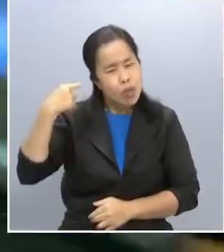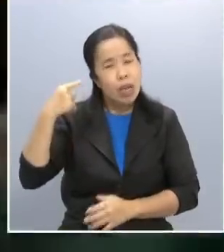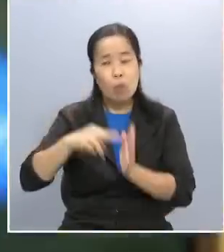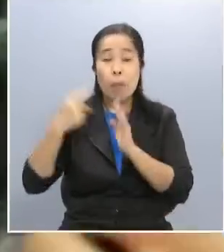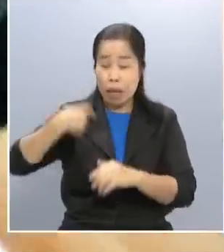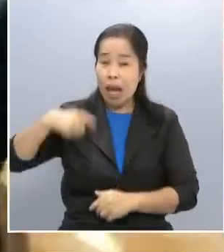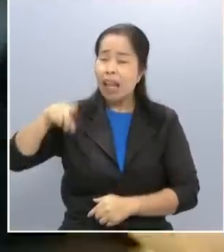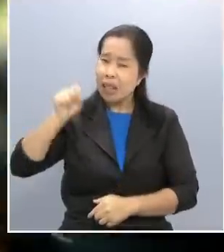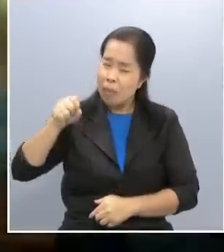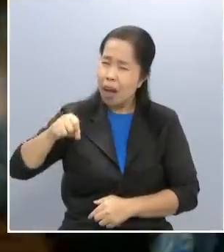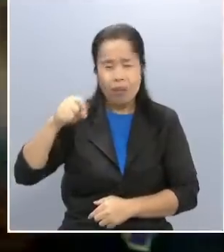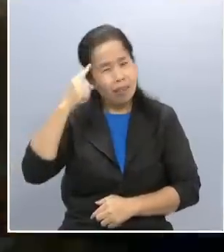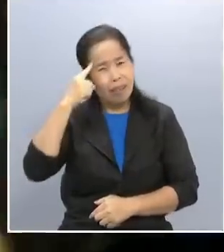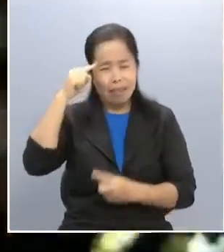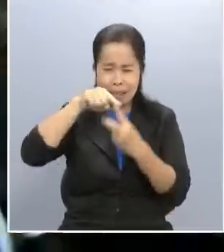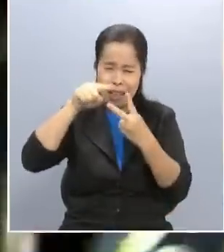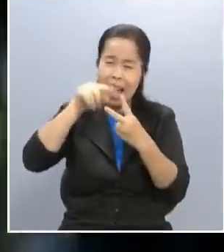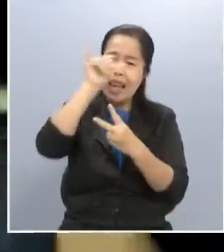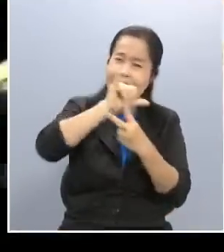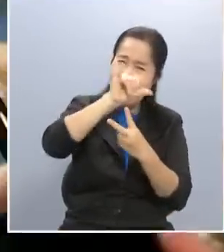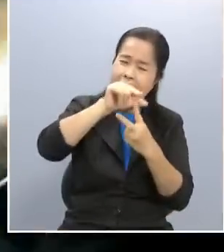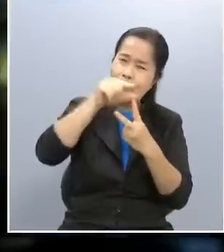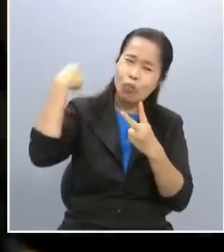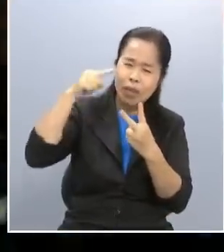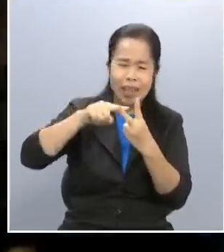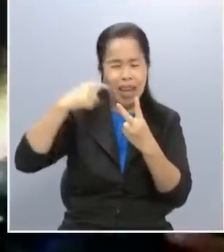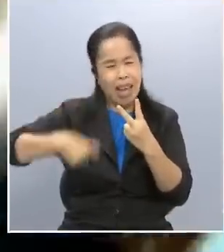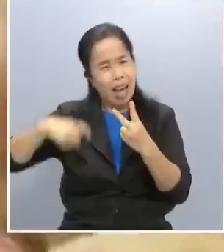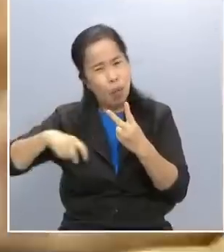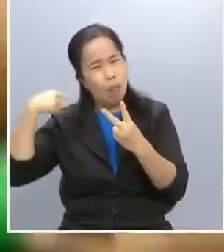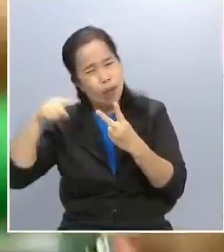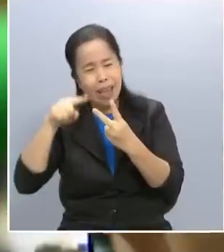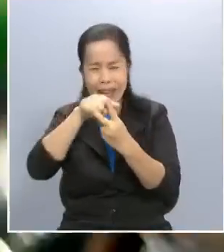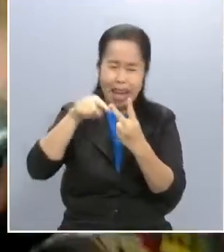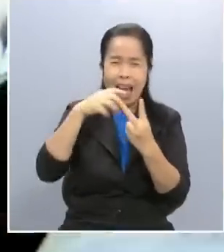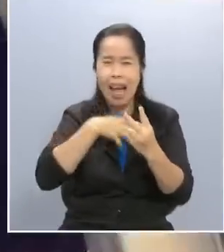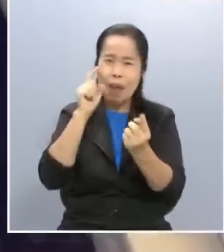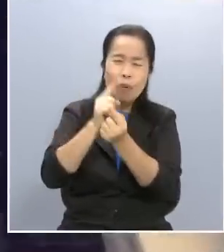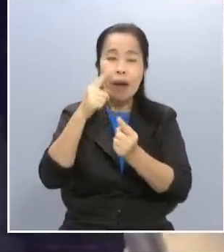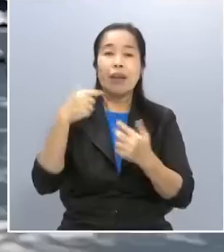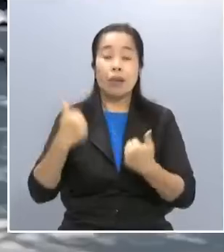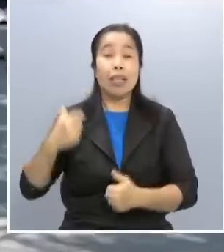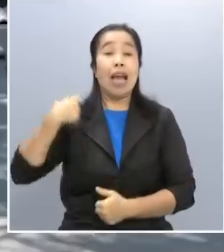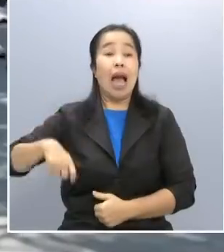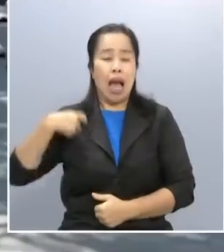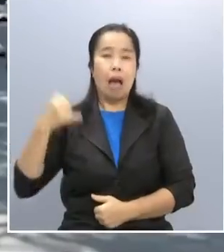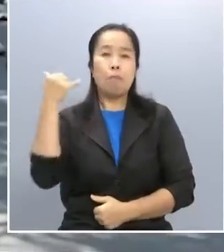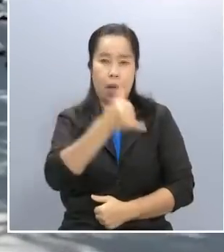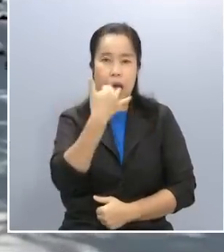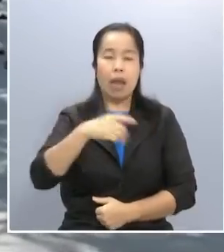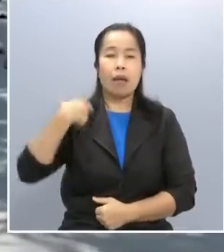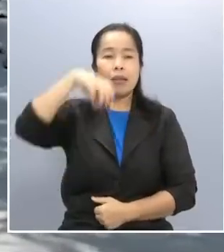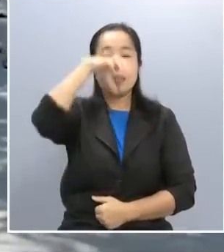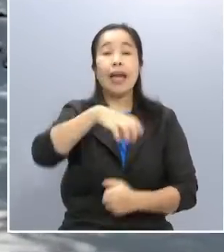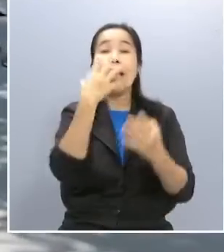ะทนายความทนายธันนิชาเอกสุวรรณวัฒน์ก็เดินทางไปที่ทัณฑสถานหญิงกลางนะคะนี่เป็นบรรยากาศ